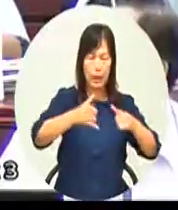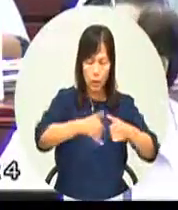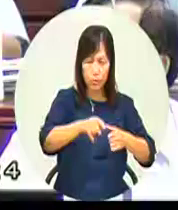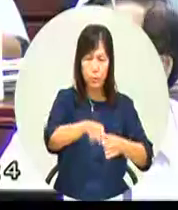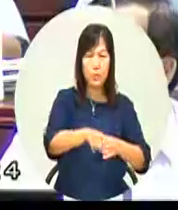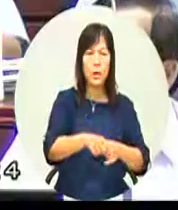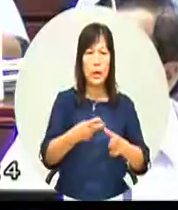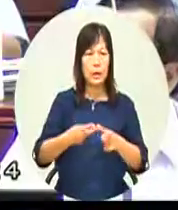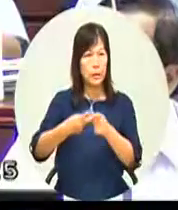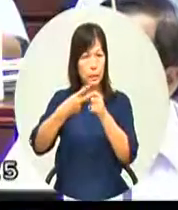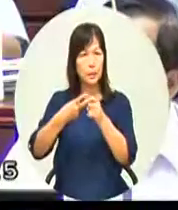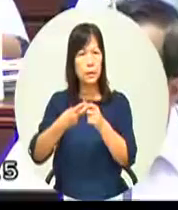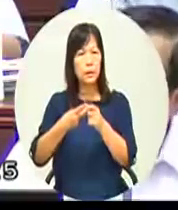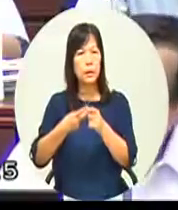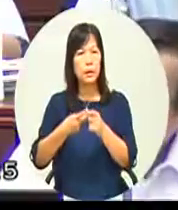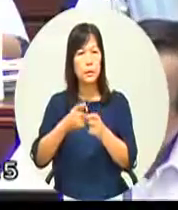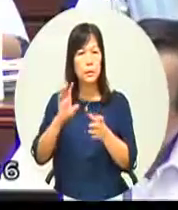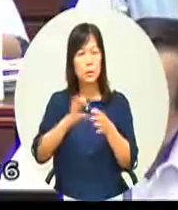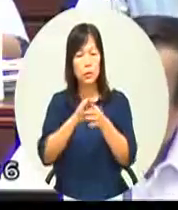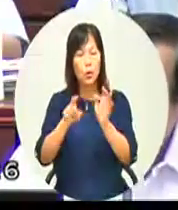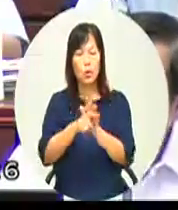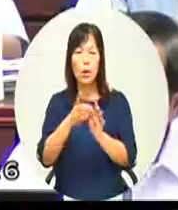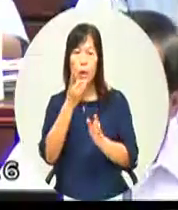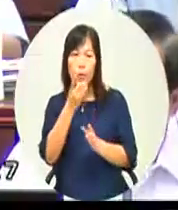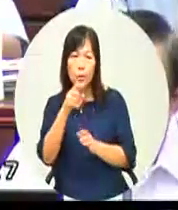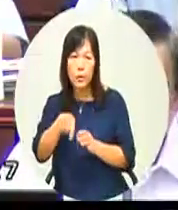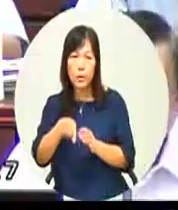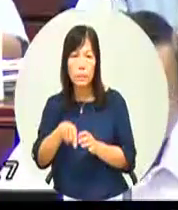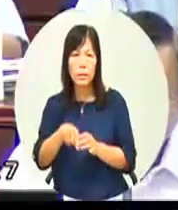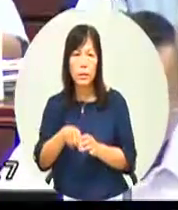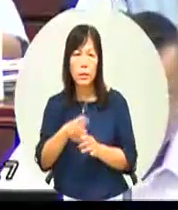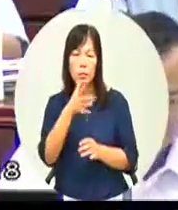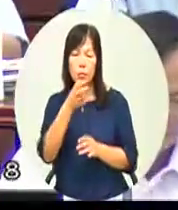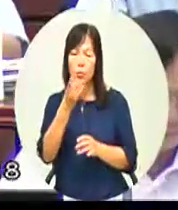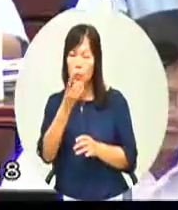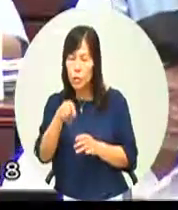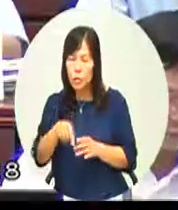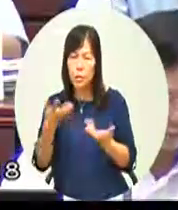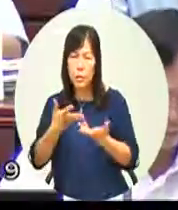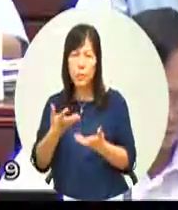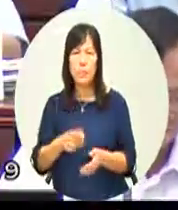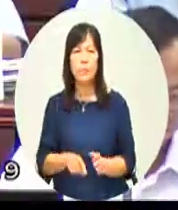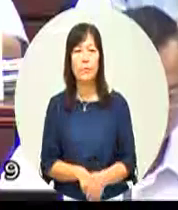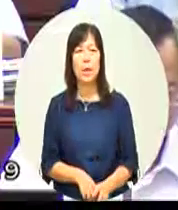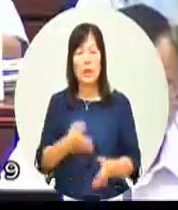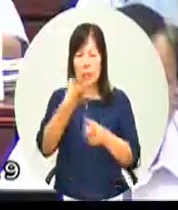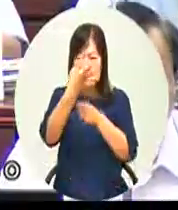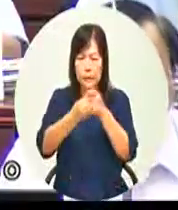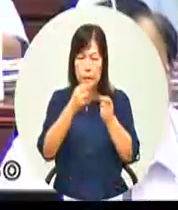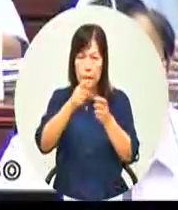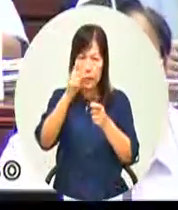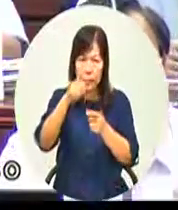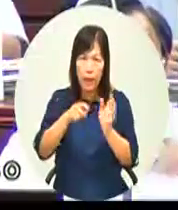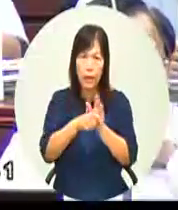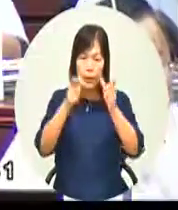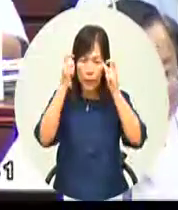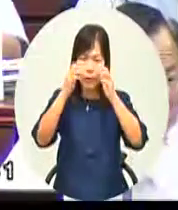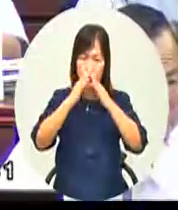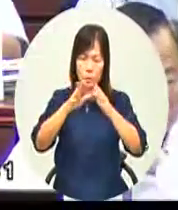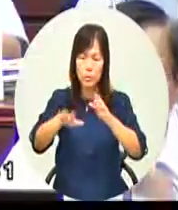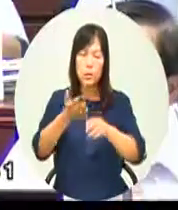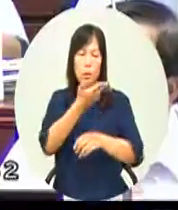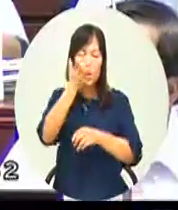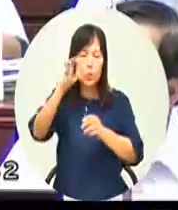第二个部分是关于这个语言的这样的一个部分，其实我想这几年来高雄的景点的部